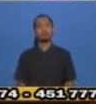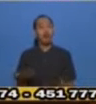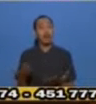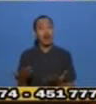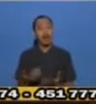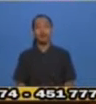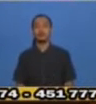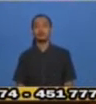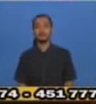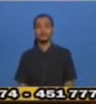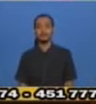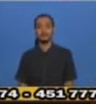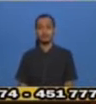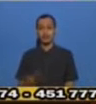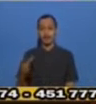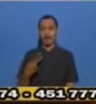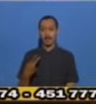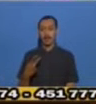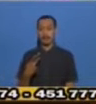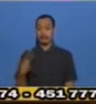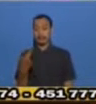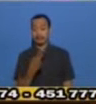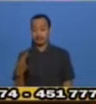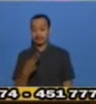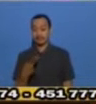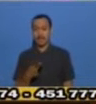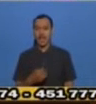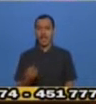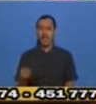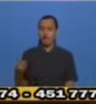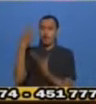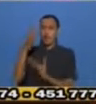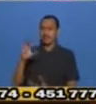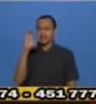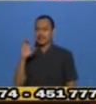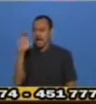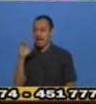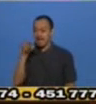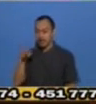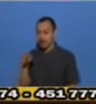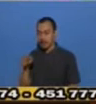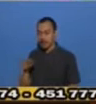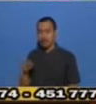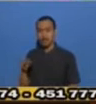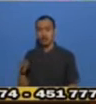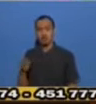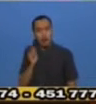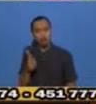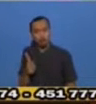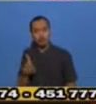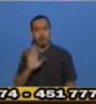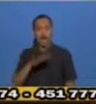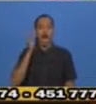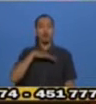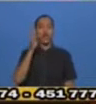kita mencari informasi pada lembaga-lembaga, institusi-institusi yang memang punya kewenangan gitu ya.